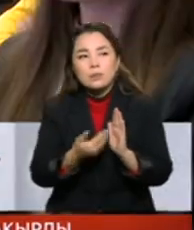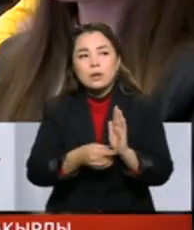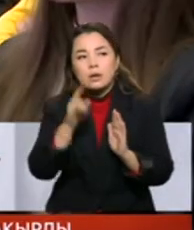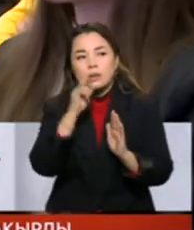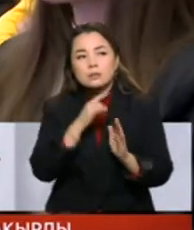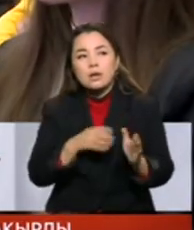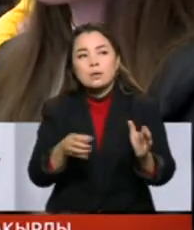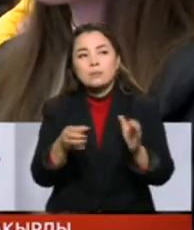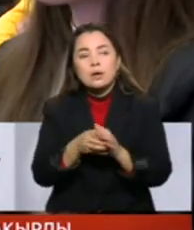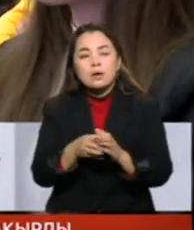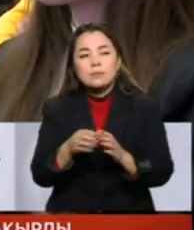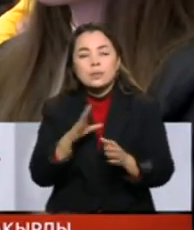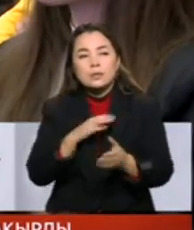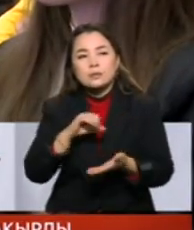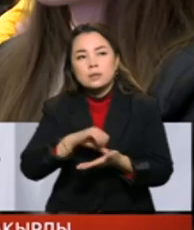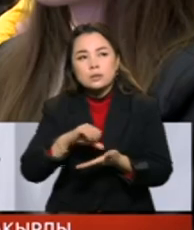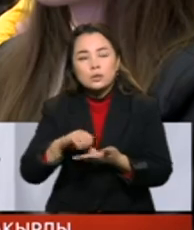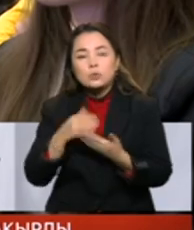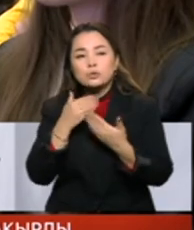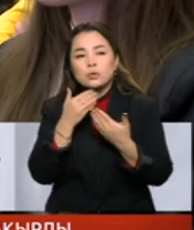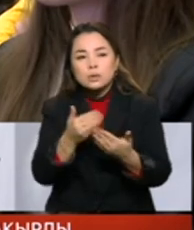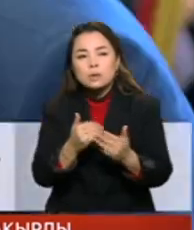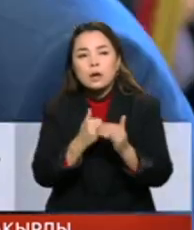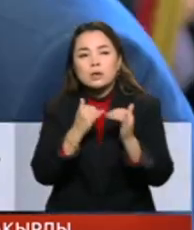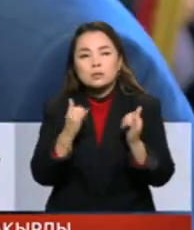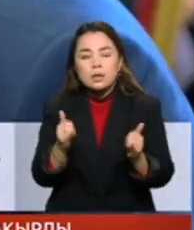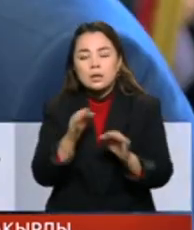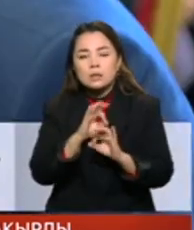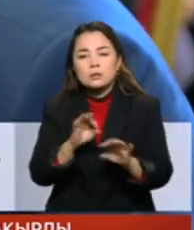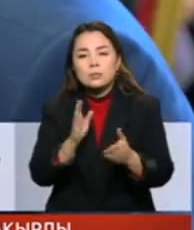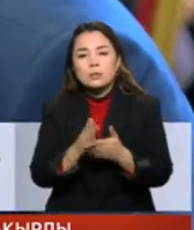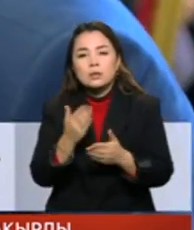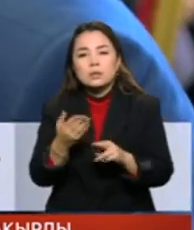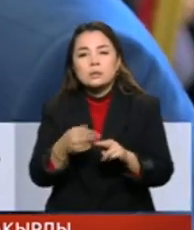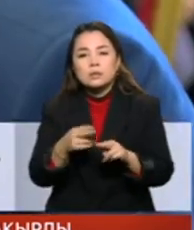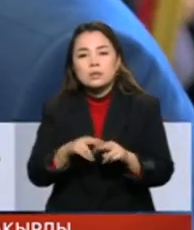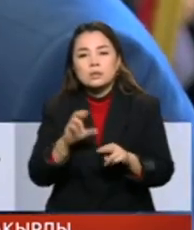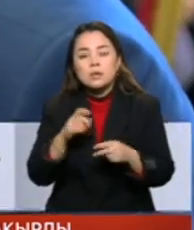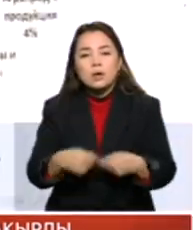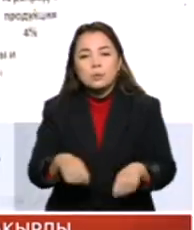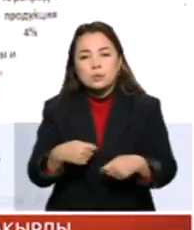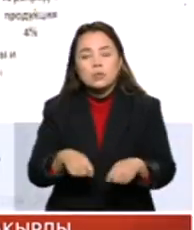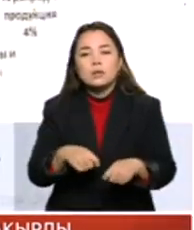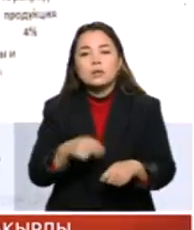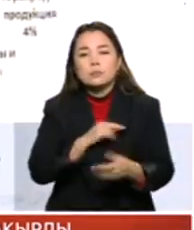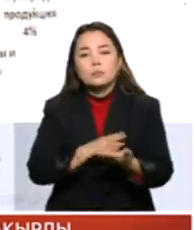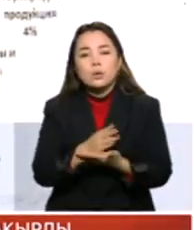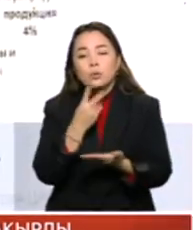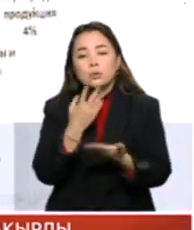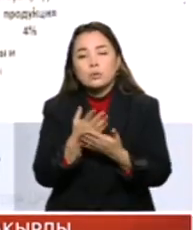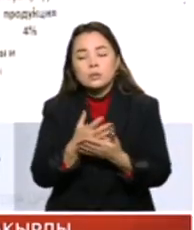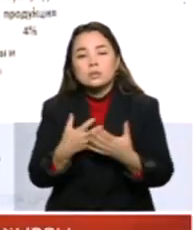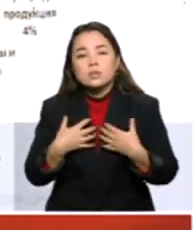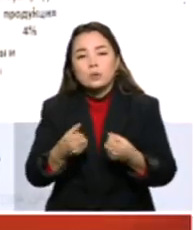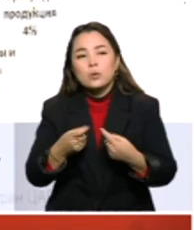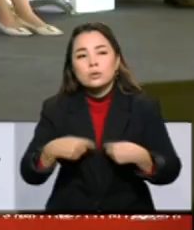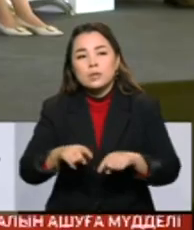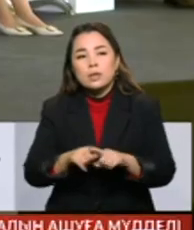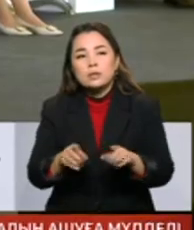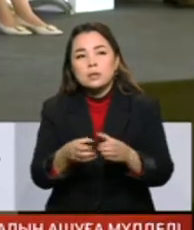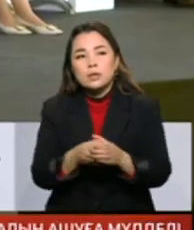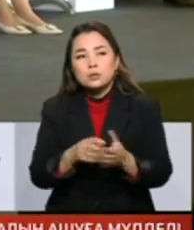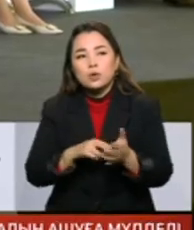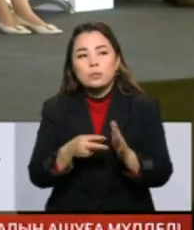қазақстандық компаниялардың франшизасына да сұраныстың артқанын алға тартты. Әсіресе сауда, қызмет көрсету және денсаулық сақтау саласындағы